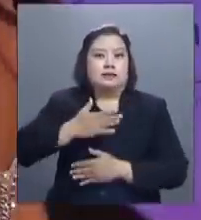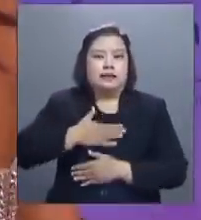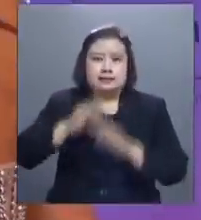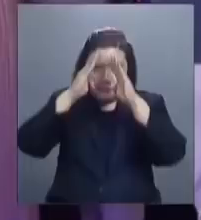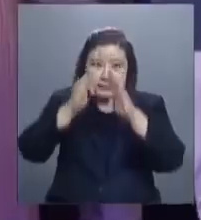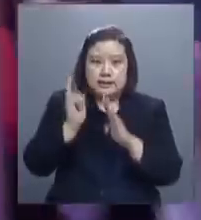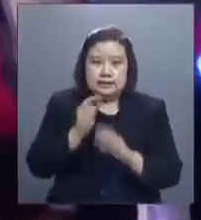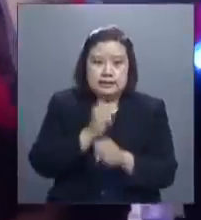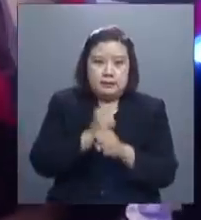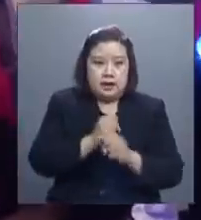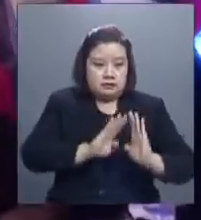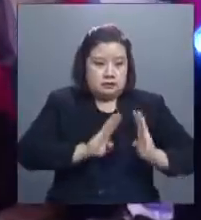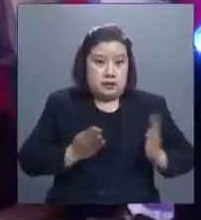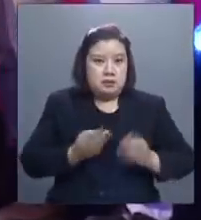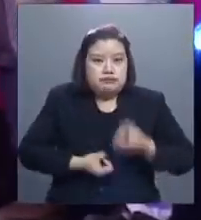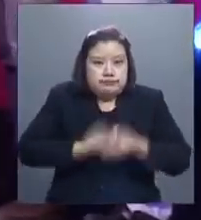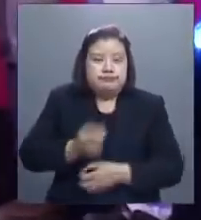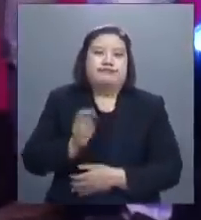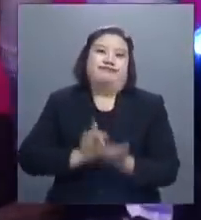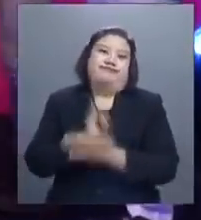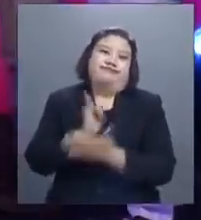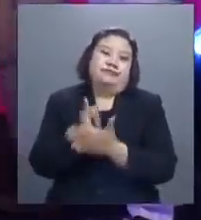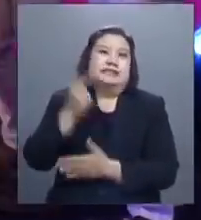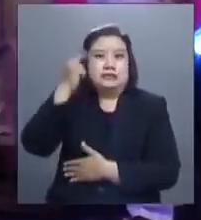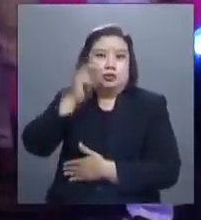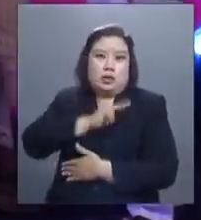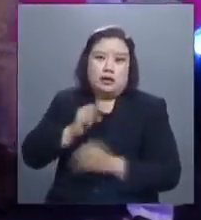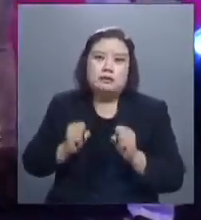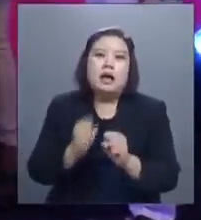งใจเป็นเส้นชัยที่ลิขิตด้วยตัวเองด้ว